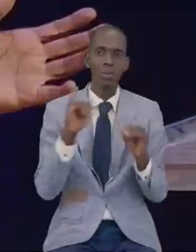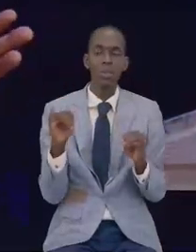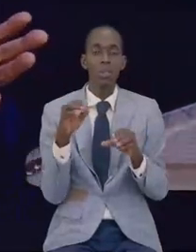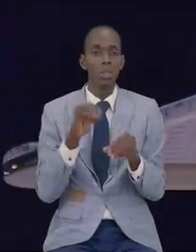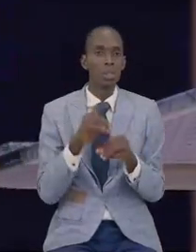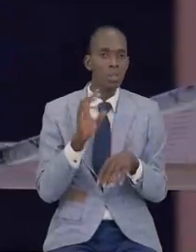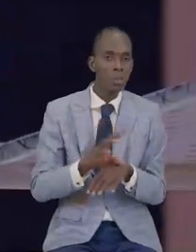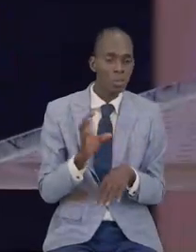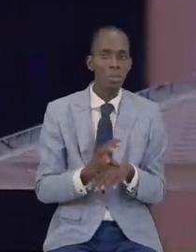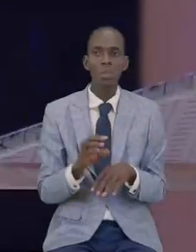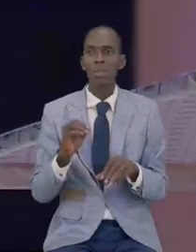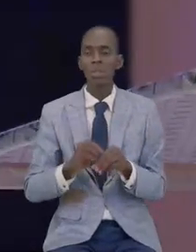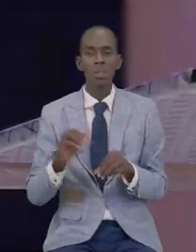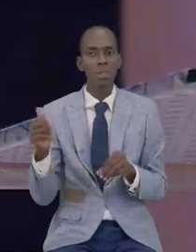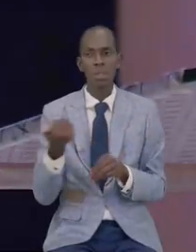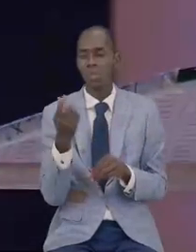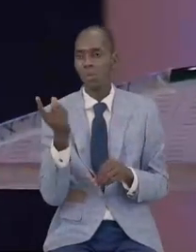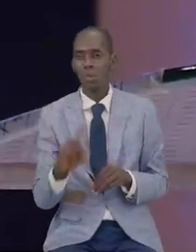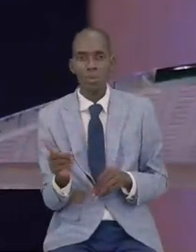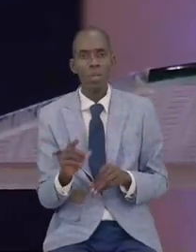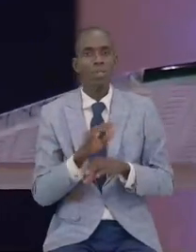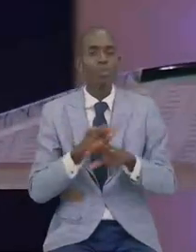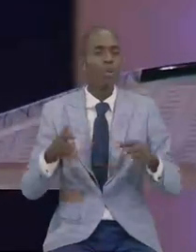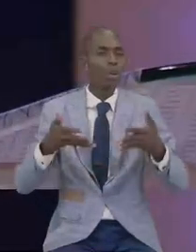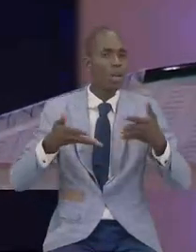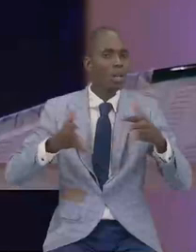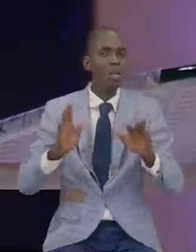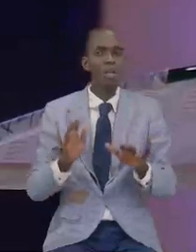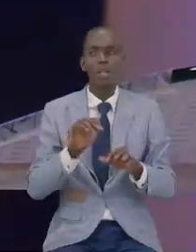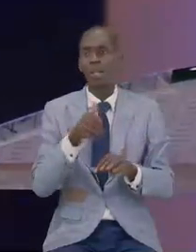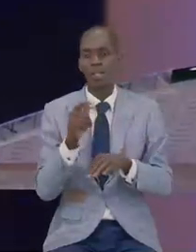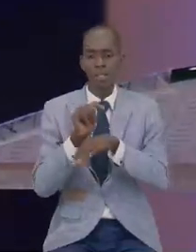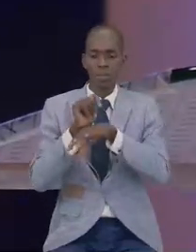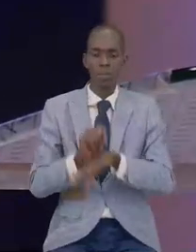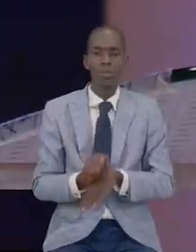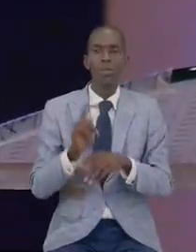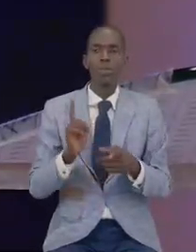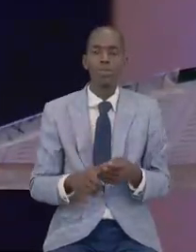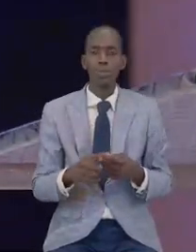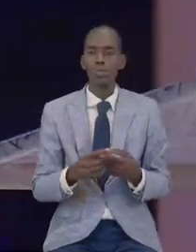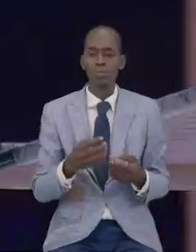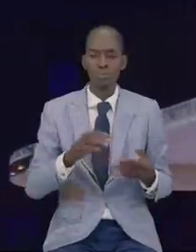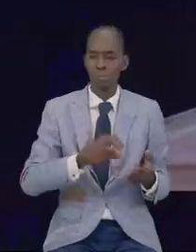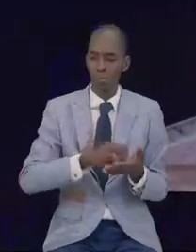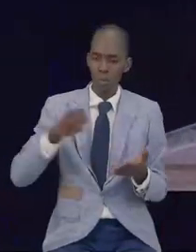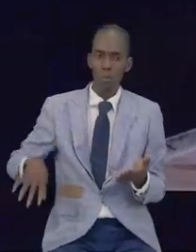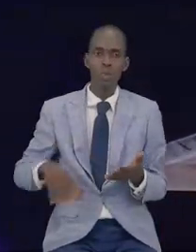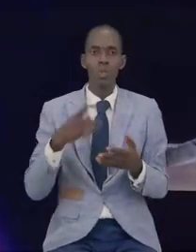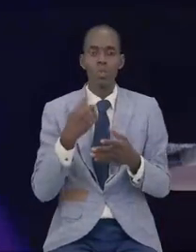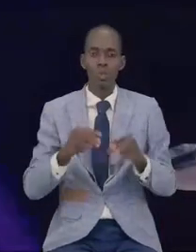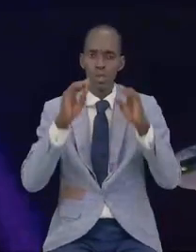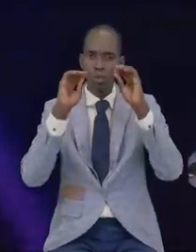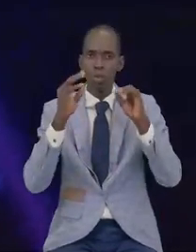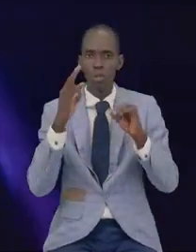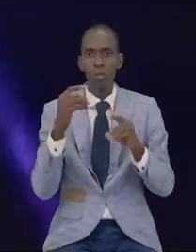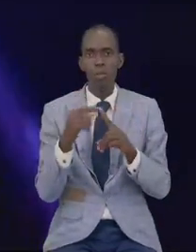bien dans le secteur œcuménique, ne permettez pas la tradition d'engloutir les doctrines, l'enseignement de la part de Dieu. Si un